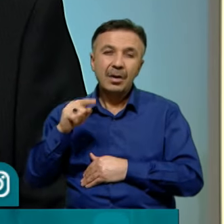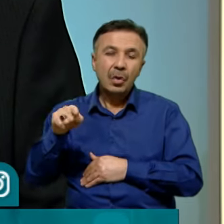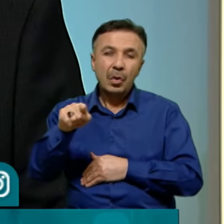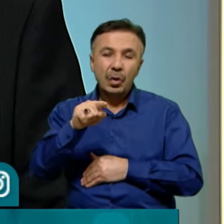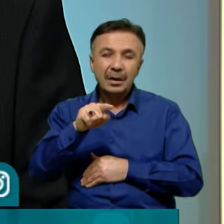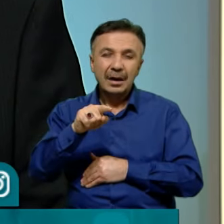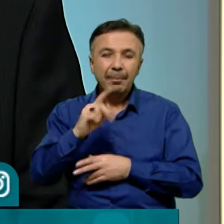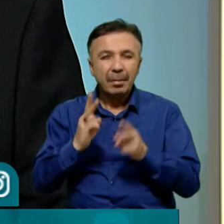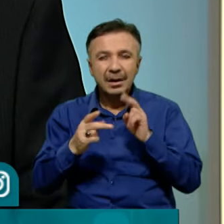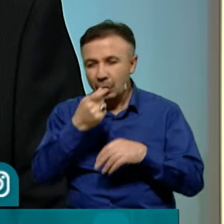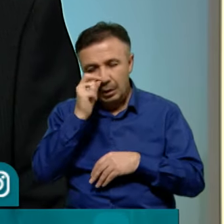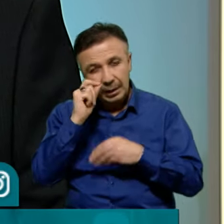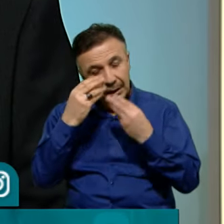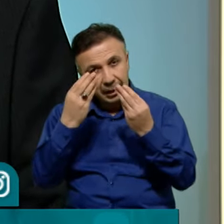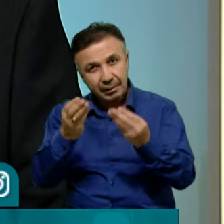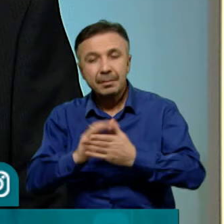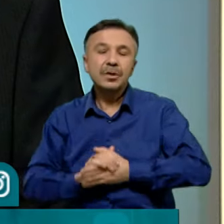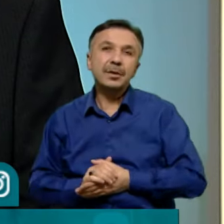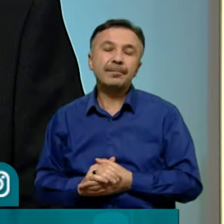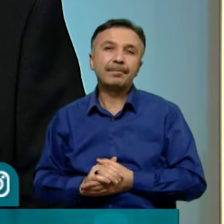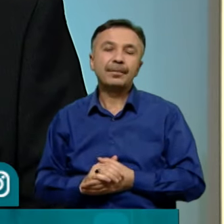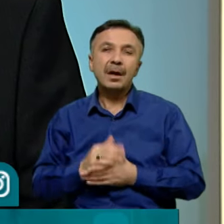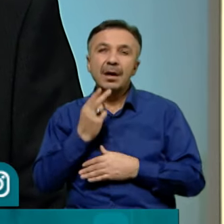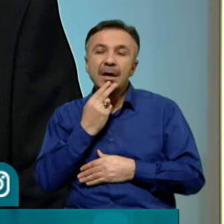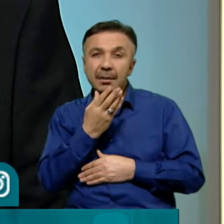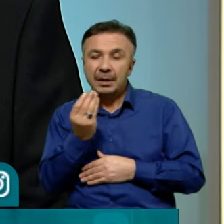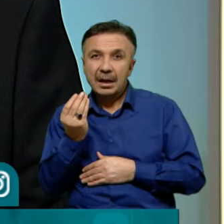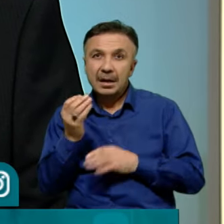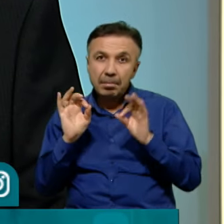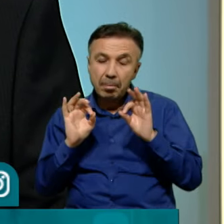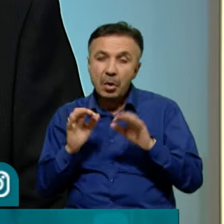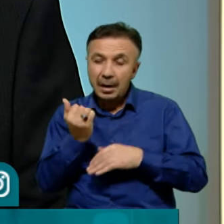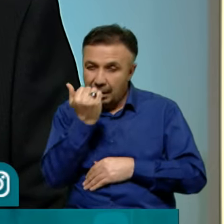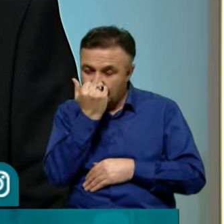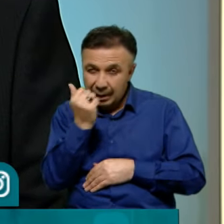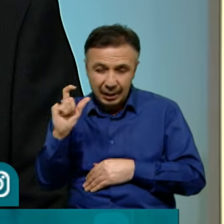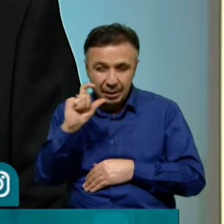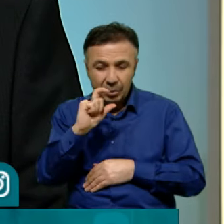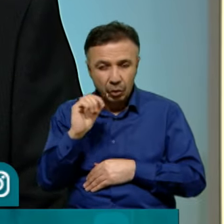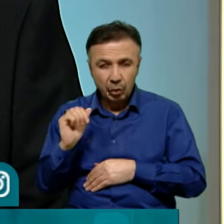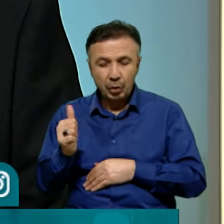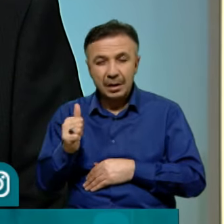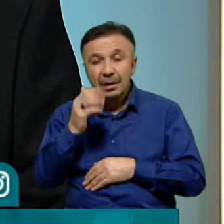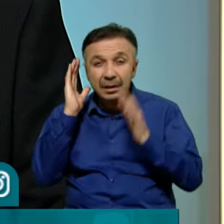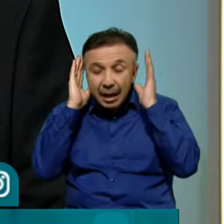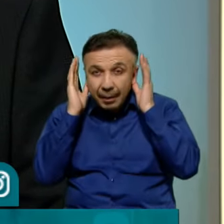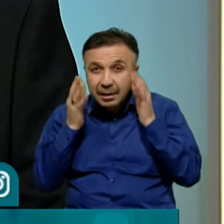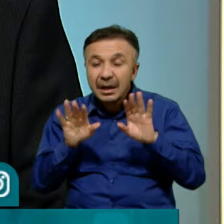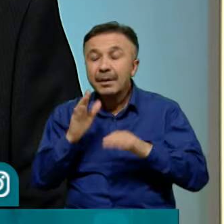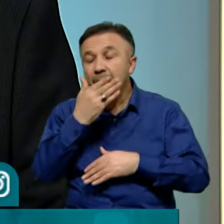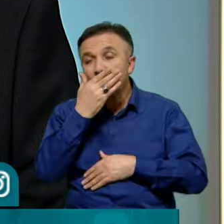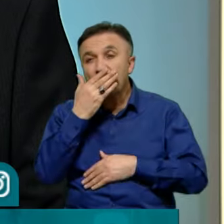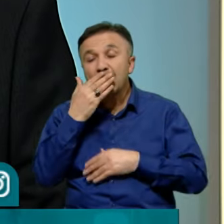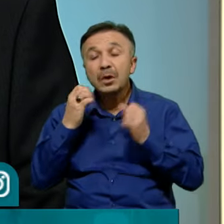kolaylıklar getirmiştir. Hanımefendiler böyle adet günlerinde namaz kılamazlar, oruç da